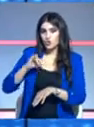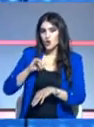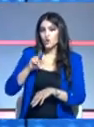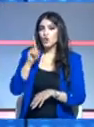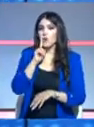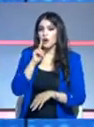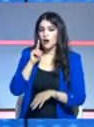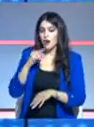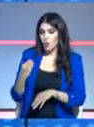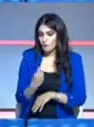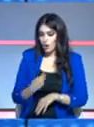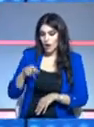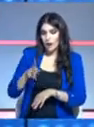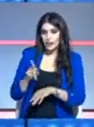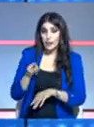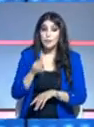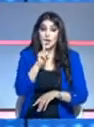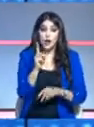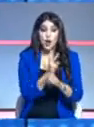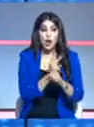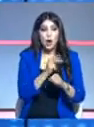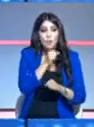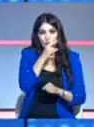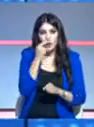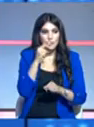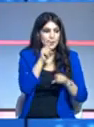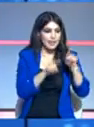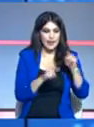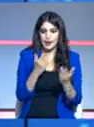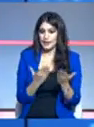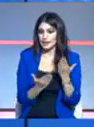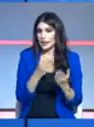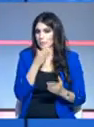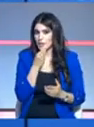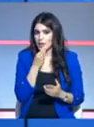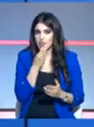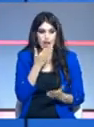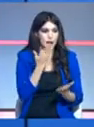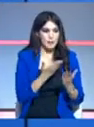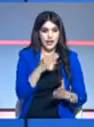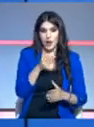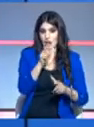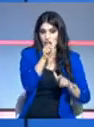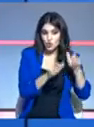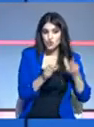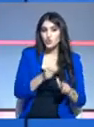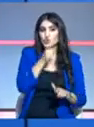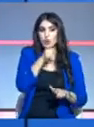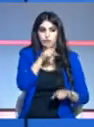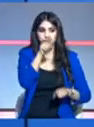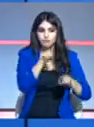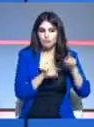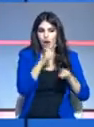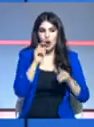عامل الخطوره اللي هو اكثر واحد. يعني كي تقارن انت ديما اللي هما مرتفعين في السن يمرضوا